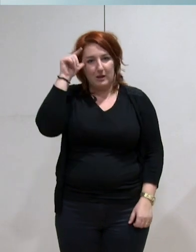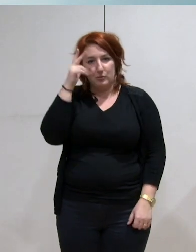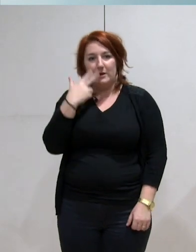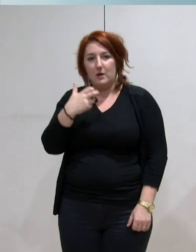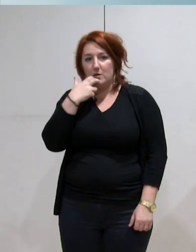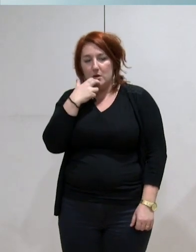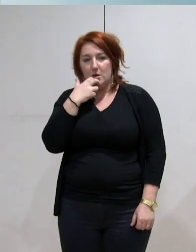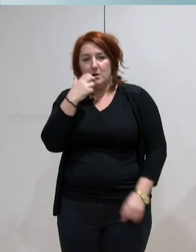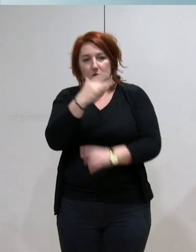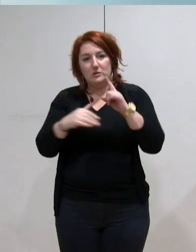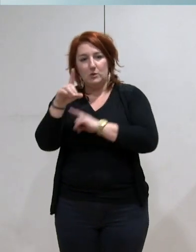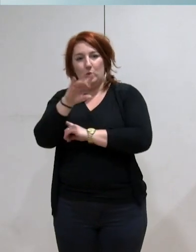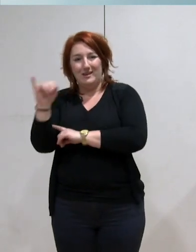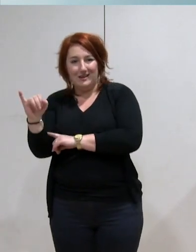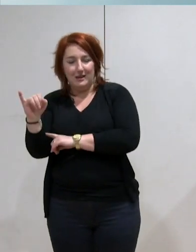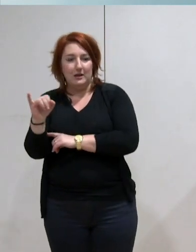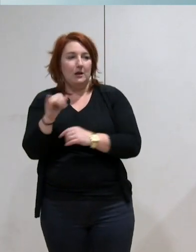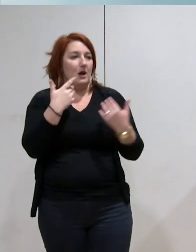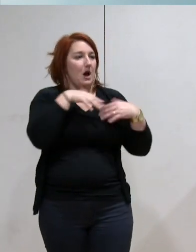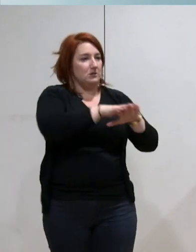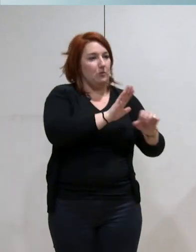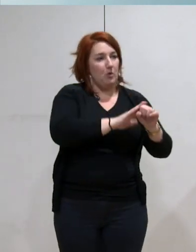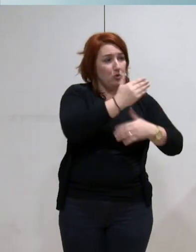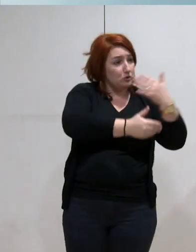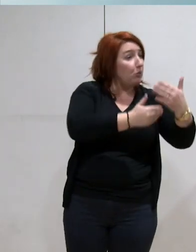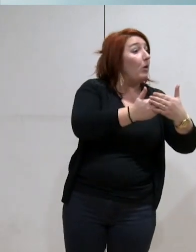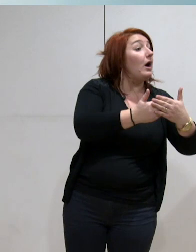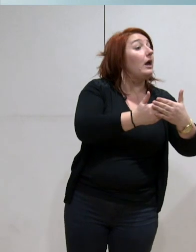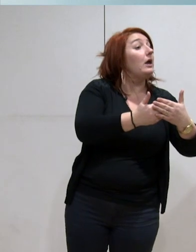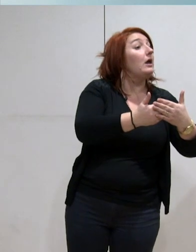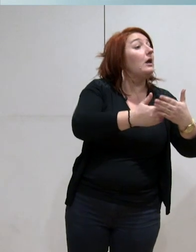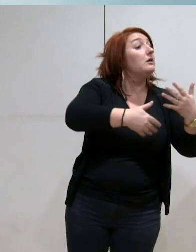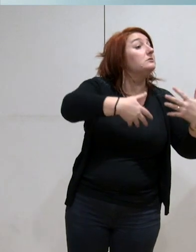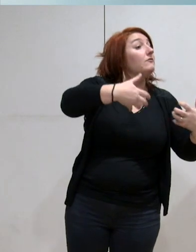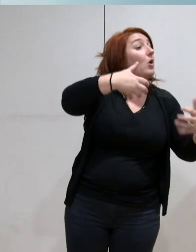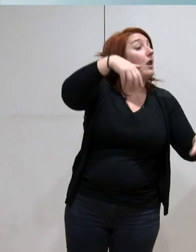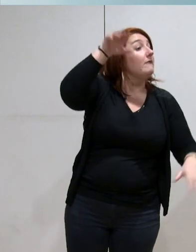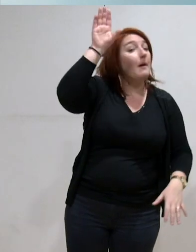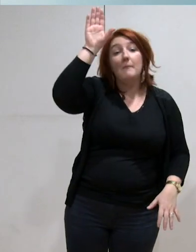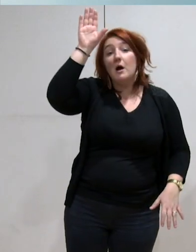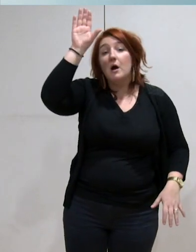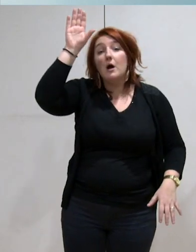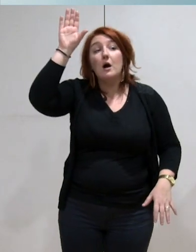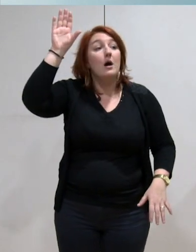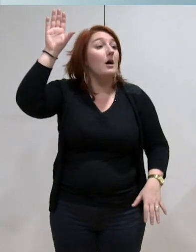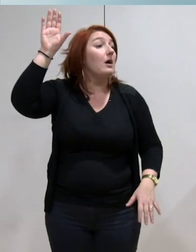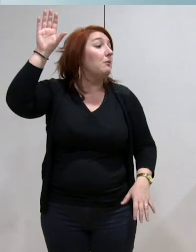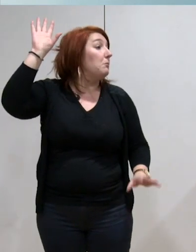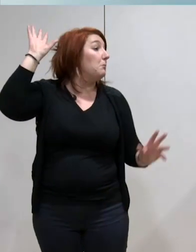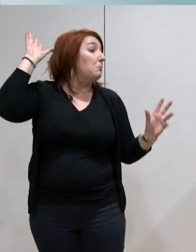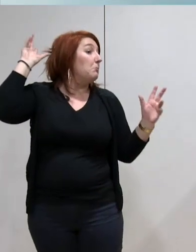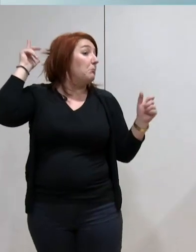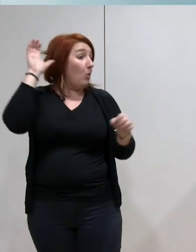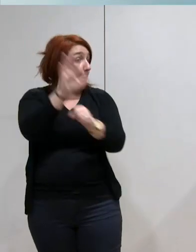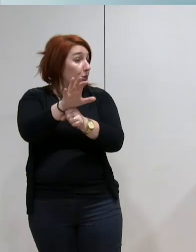UD société civile rassemblement de gauche et de progrès si quelqu'un daigne lever la main n